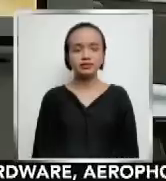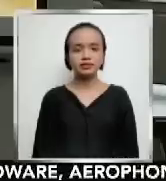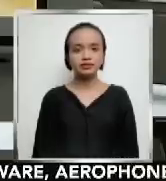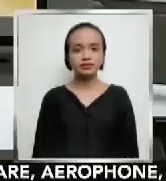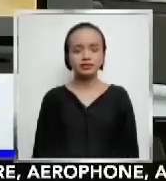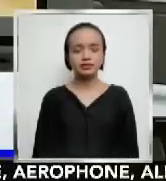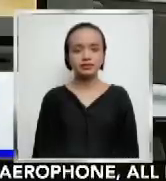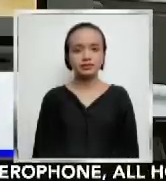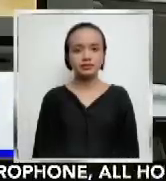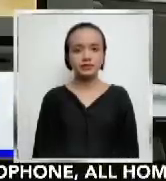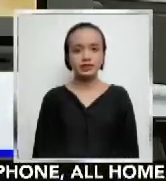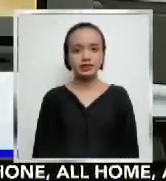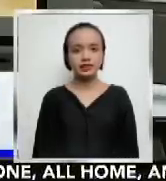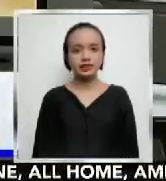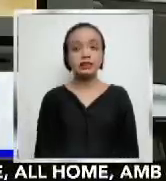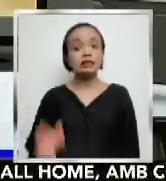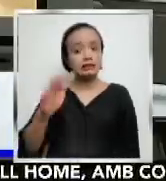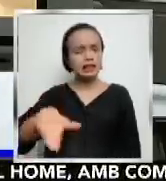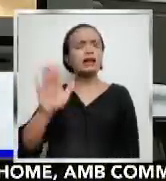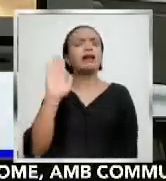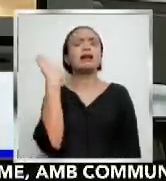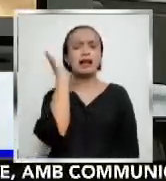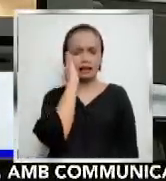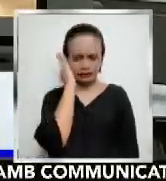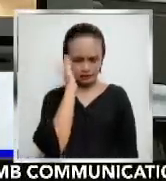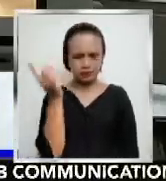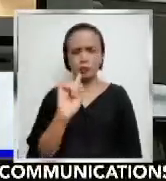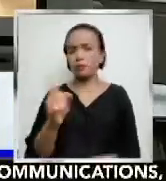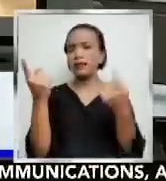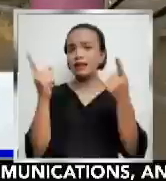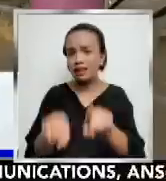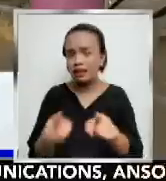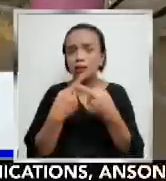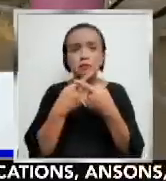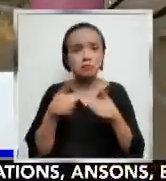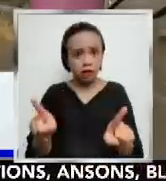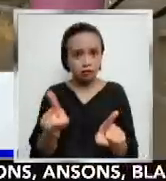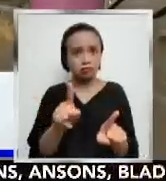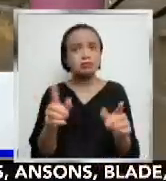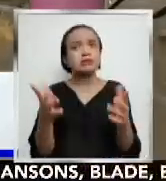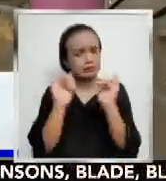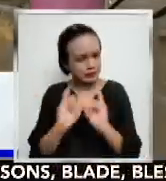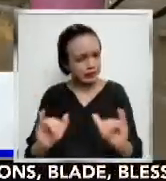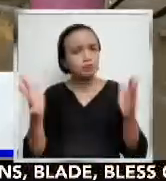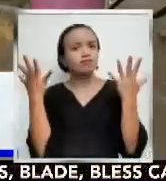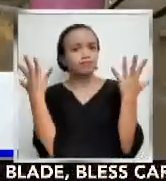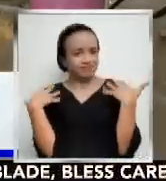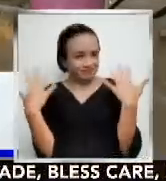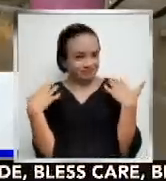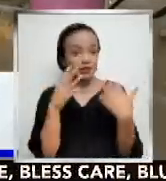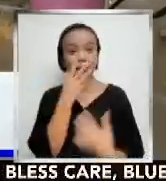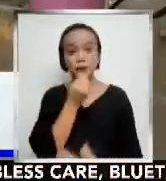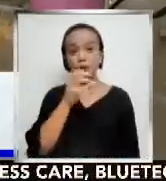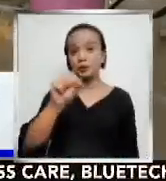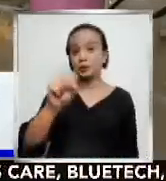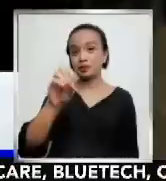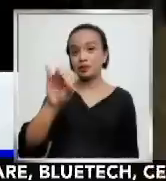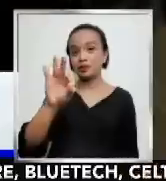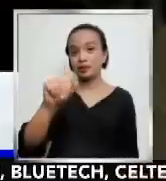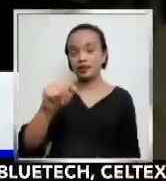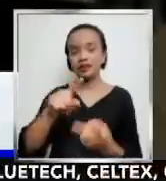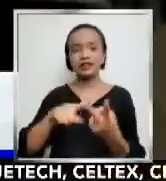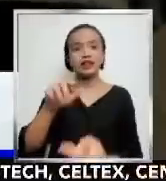Alam naman na nila ang mga eksena, pero tila kinilig pa rin sina Sofia Pablo at Allen